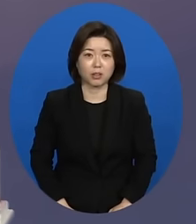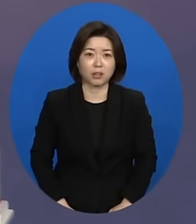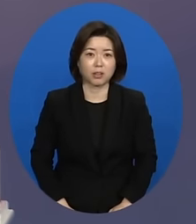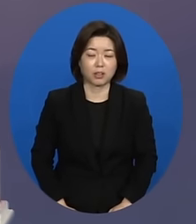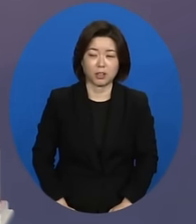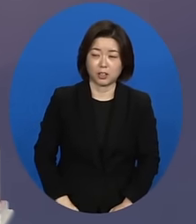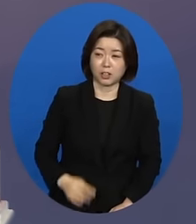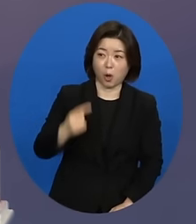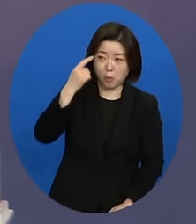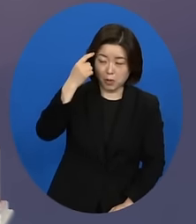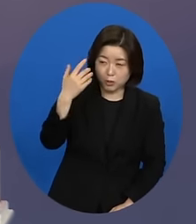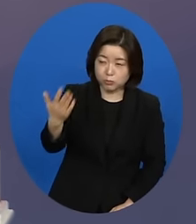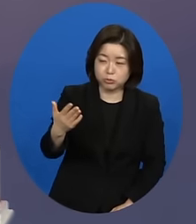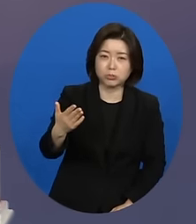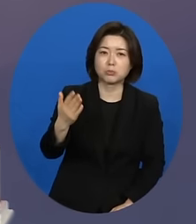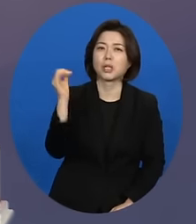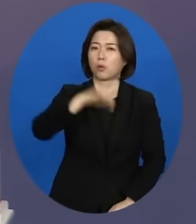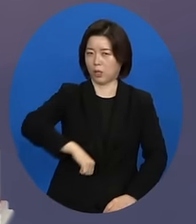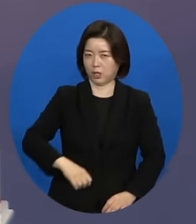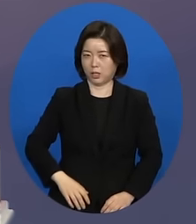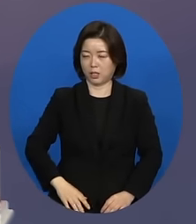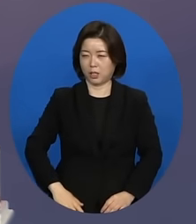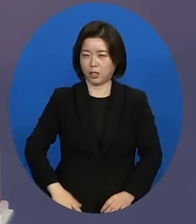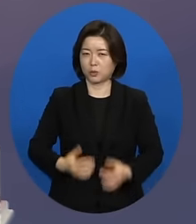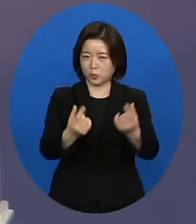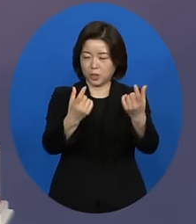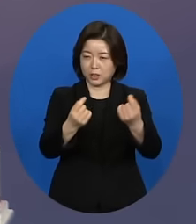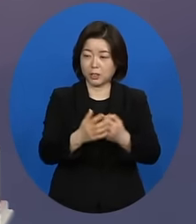물으면 불순종이에요.